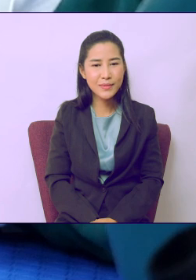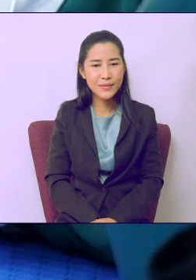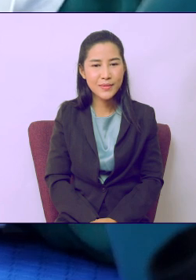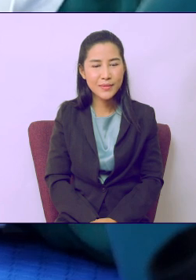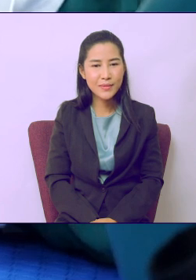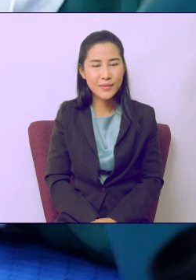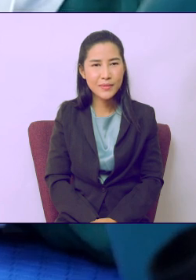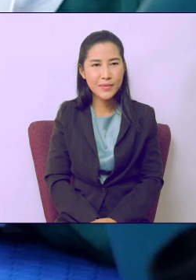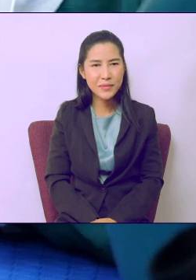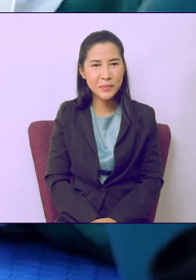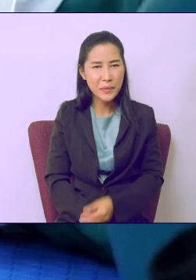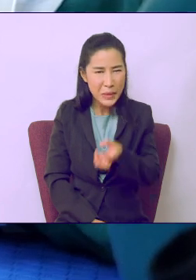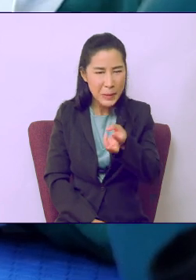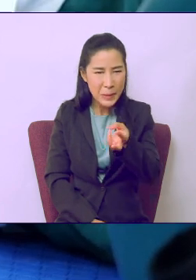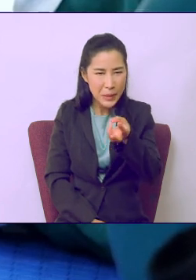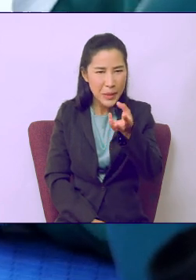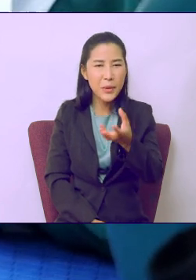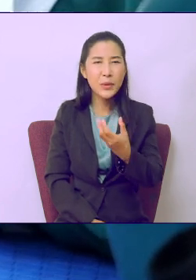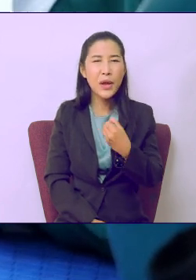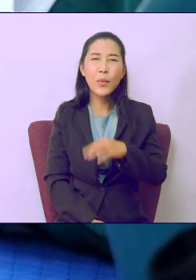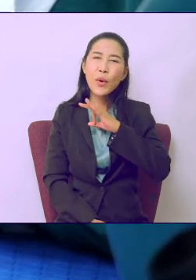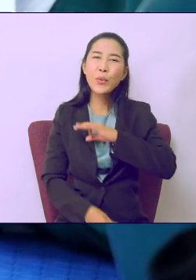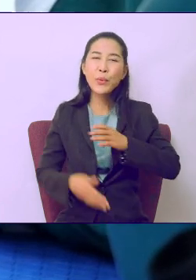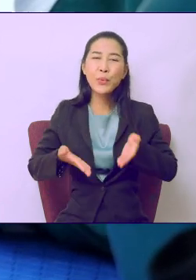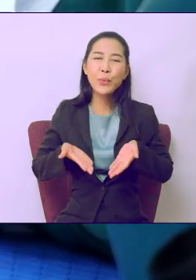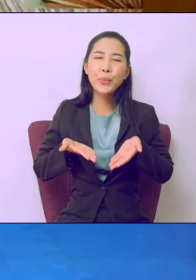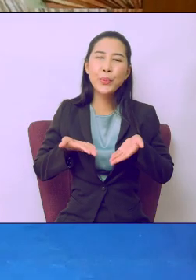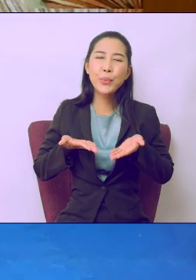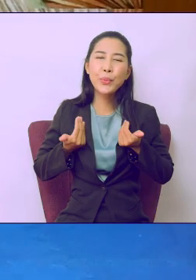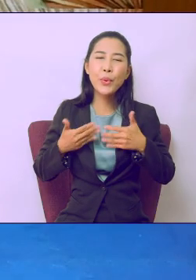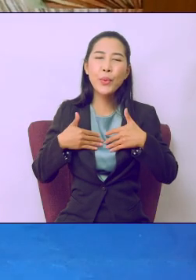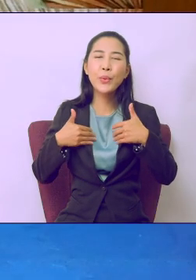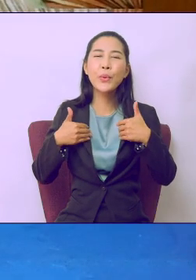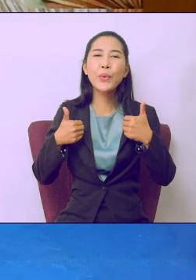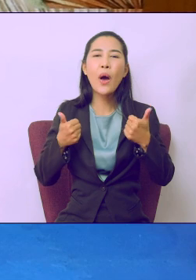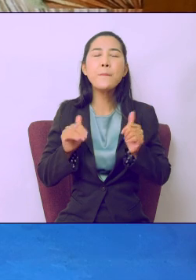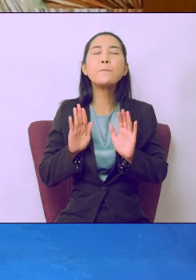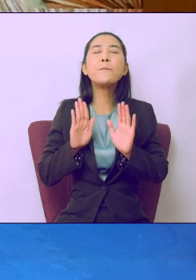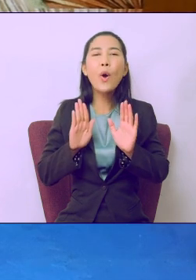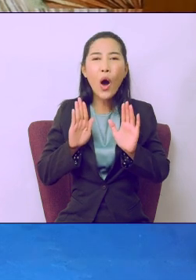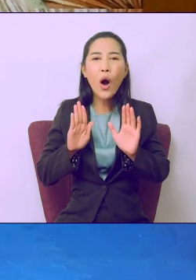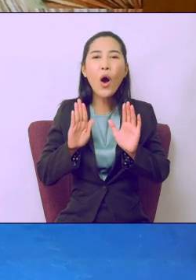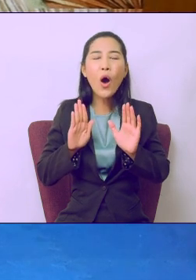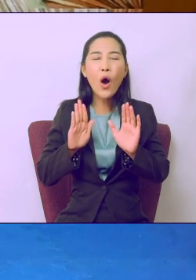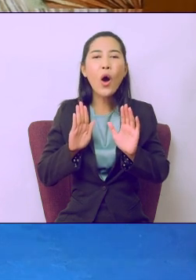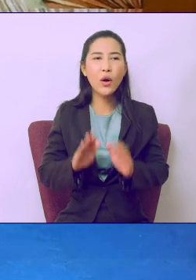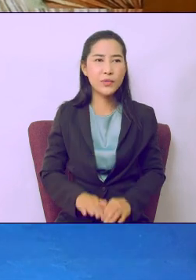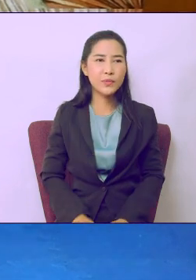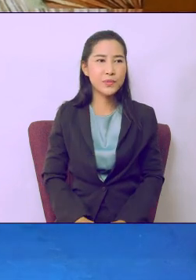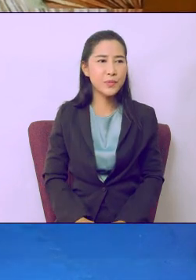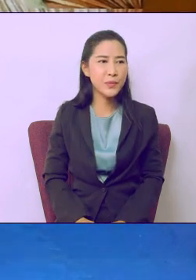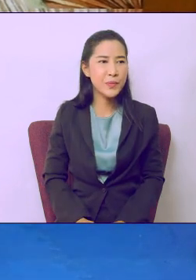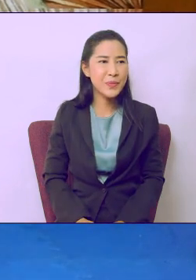ครับอีกนิดเดียวอีกนิดเดียวลูกอ่าผ่อนคลายผ่อนคลายพออ่ะคราวนี้คราวนี้นะครับ